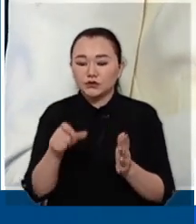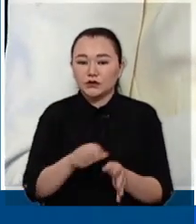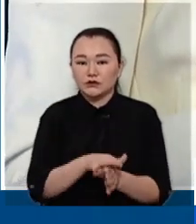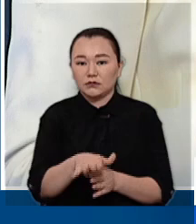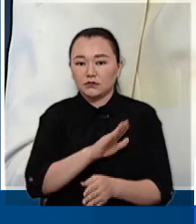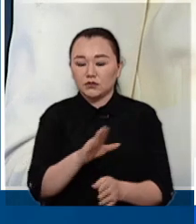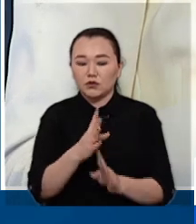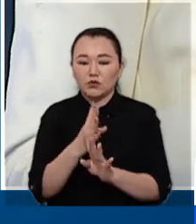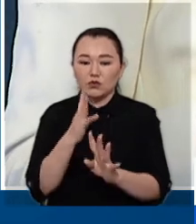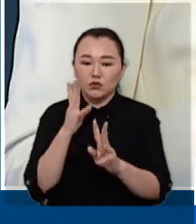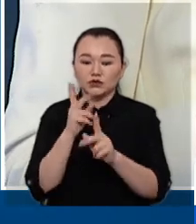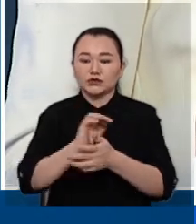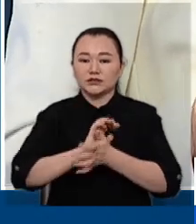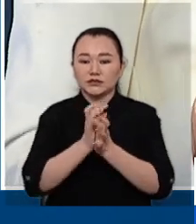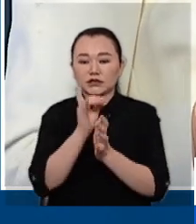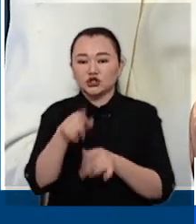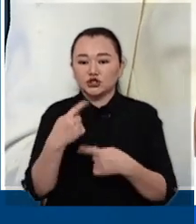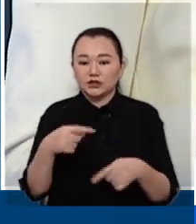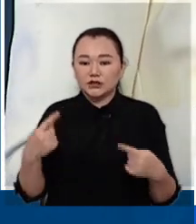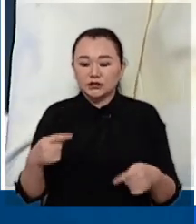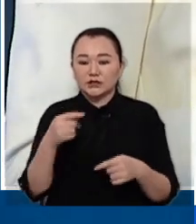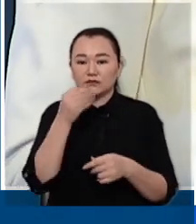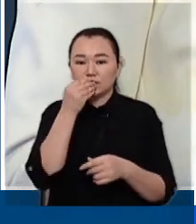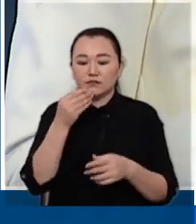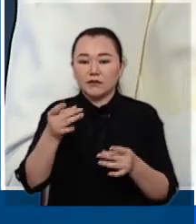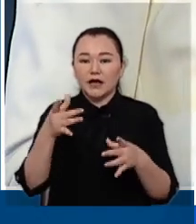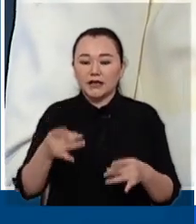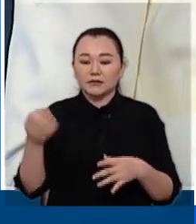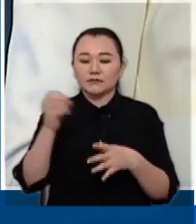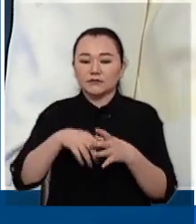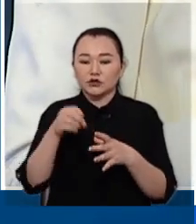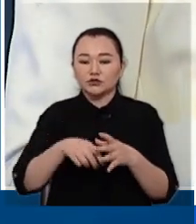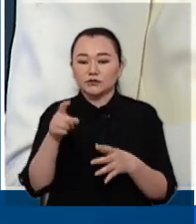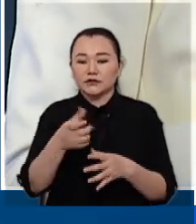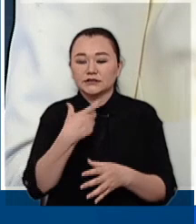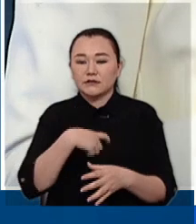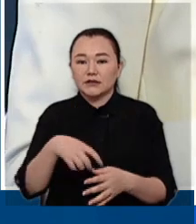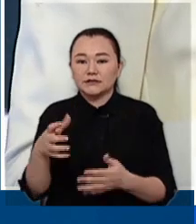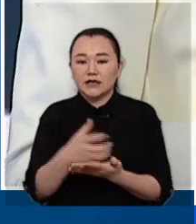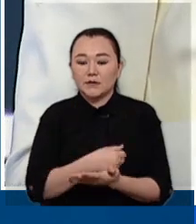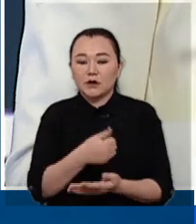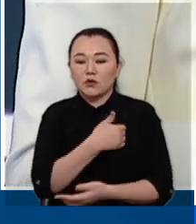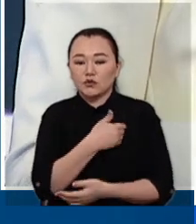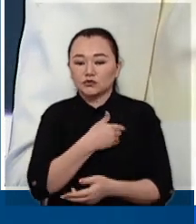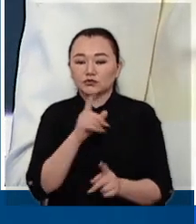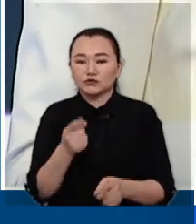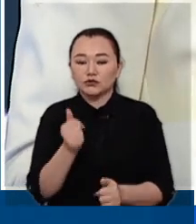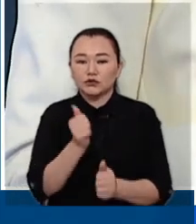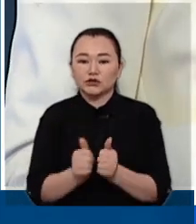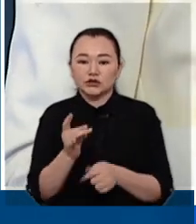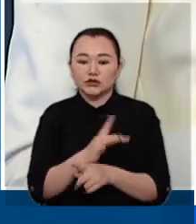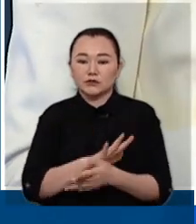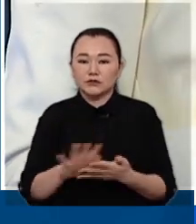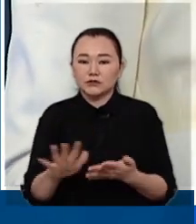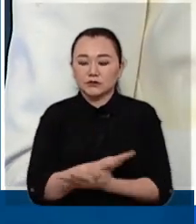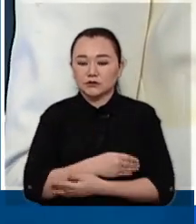соблюдали очередь, толкались, а некоторые складывали еду в пакеты, чтобы унести с собой. Почему каждый раз бесплатная